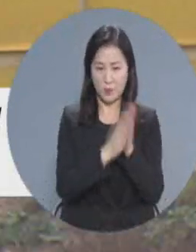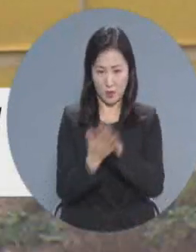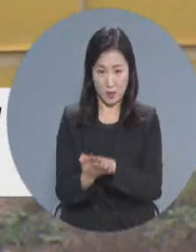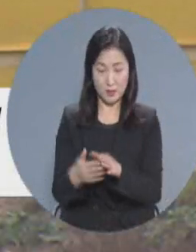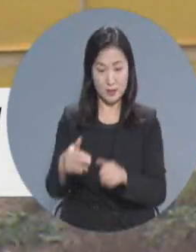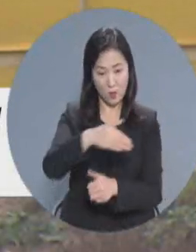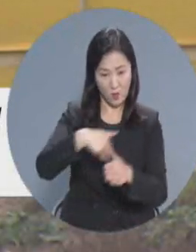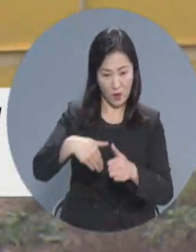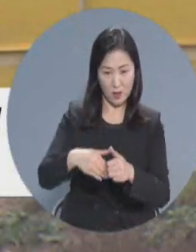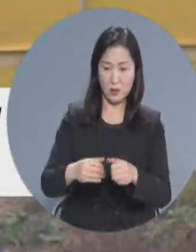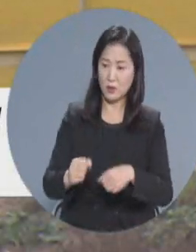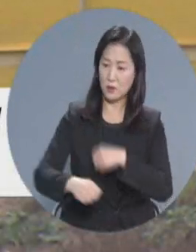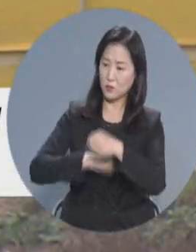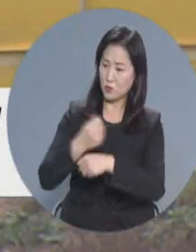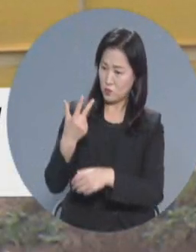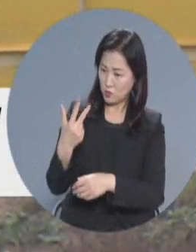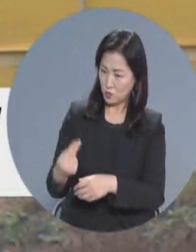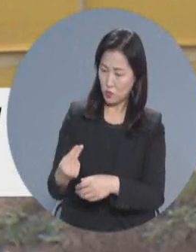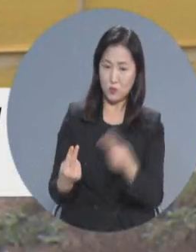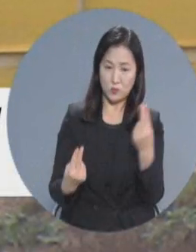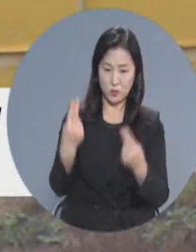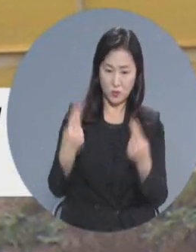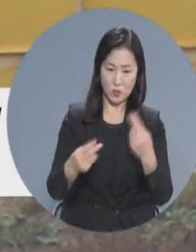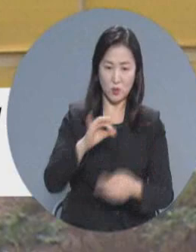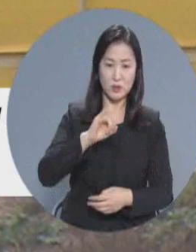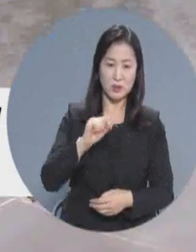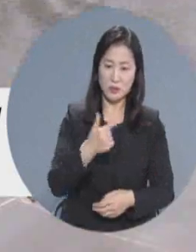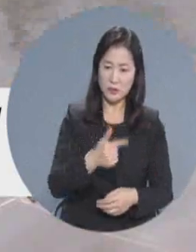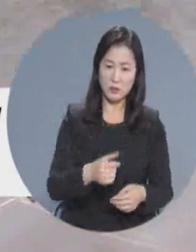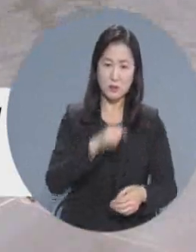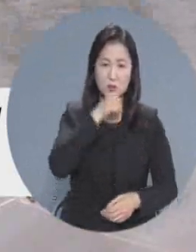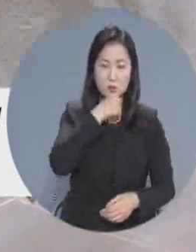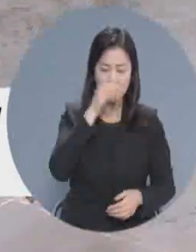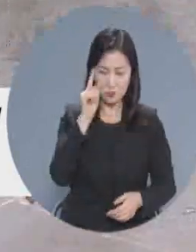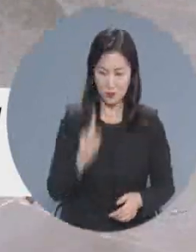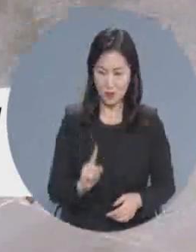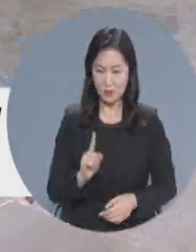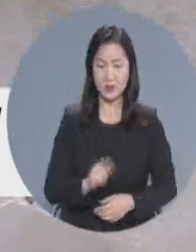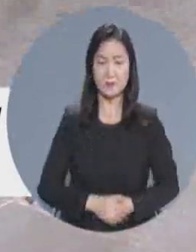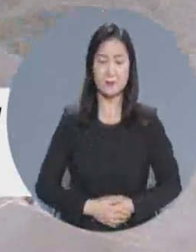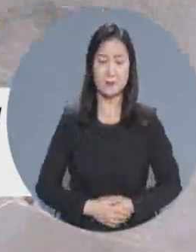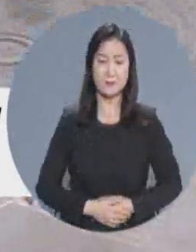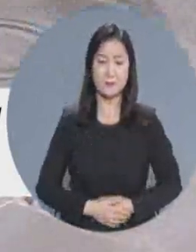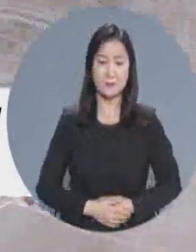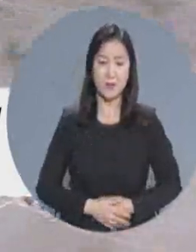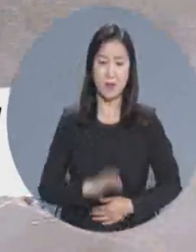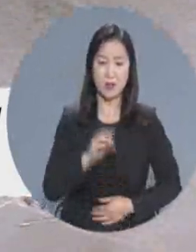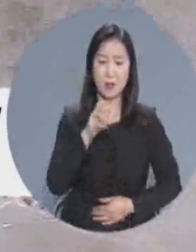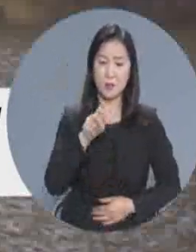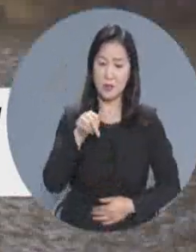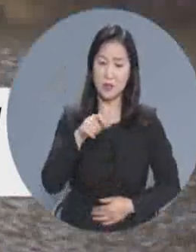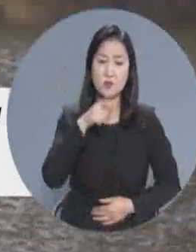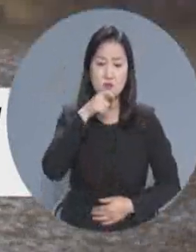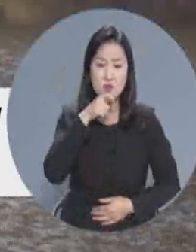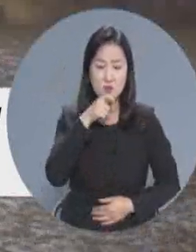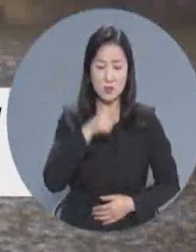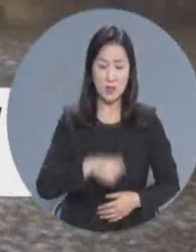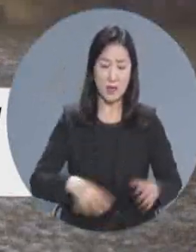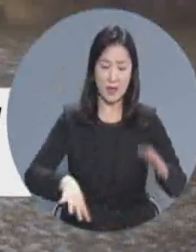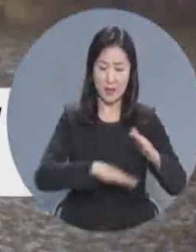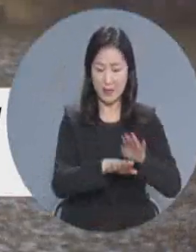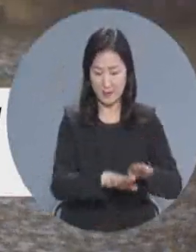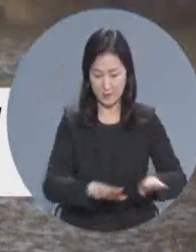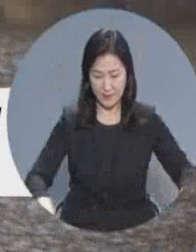축사를 고려해도 인 수치는 상대적으로 낮은 상황. 전문가는 염기성 물질이 물속의 인 성분을